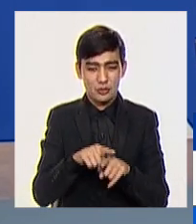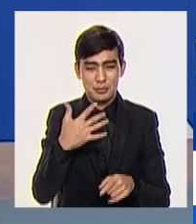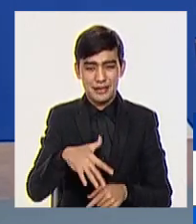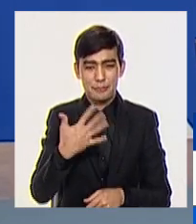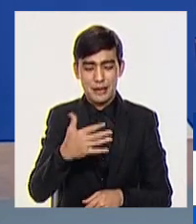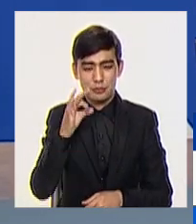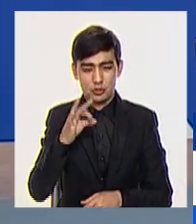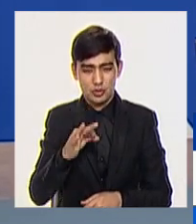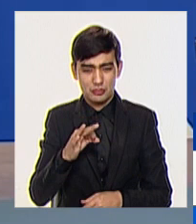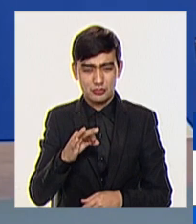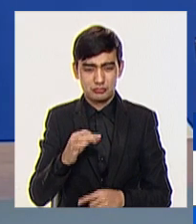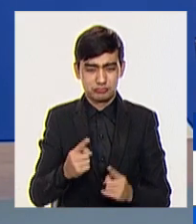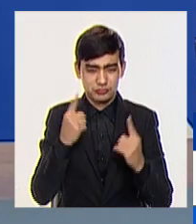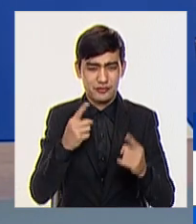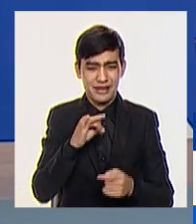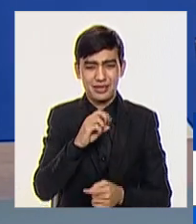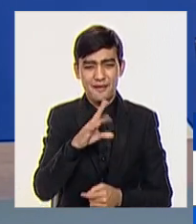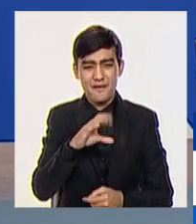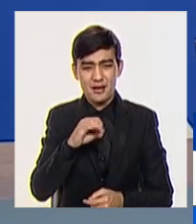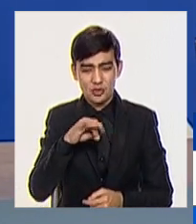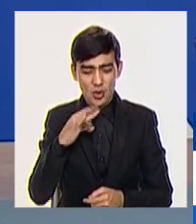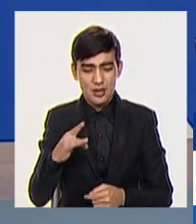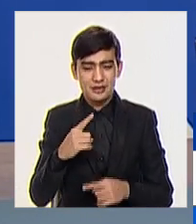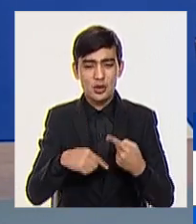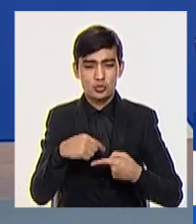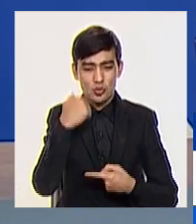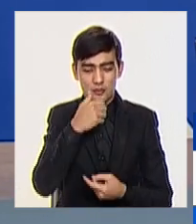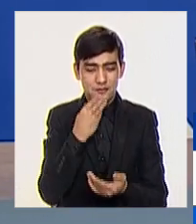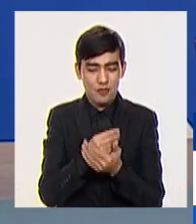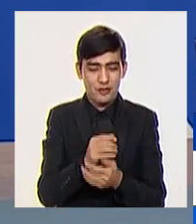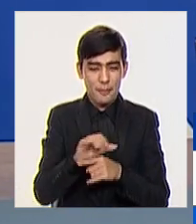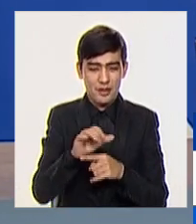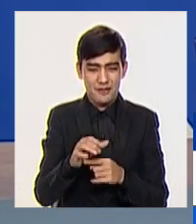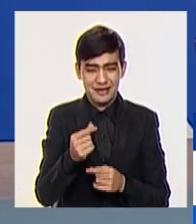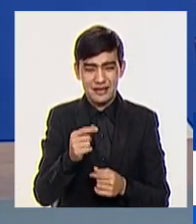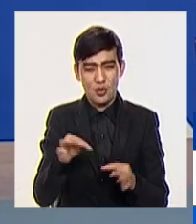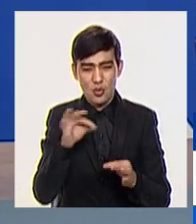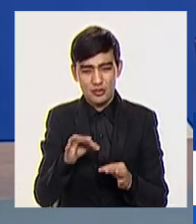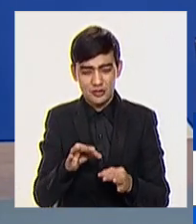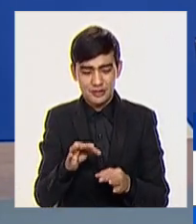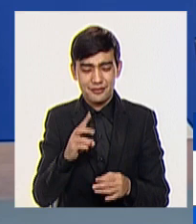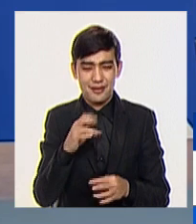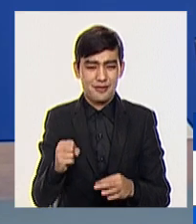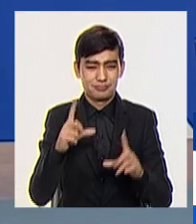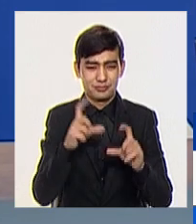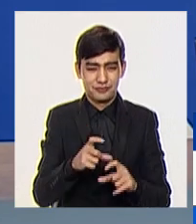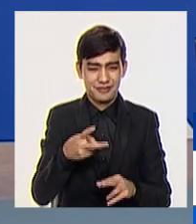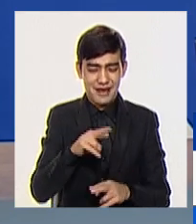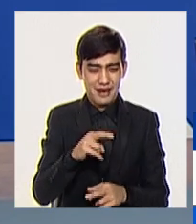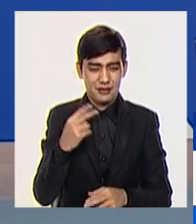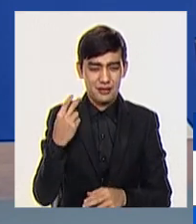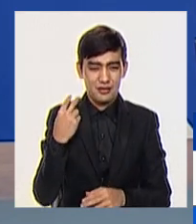55% глобальных инвесторов намереваются в следующем году направлять свои корпоративные денежные потоки на снижение